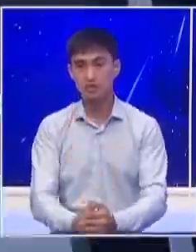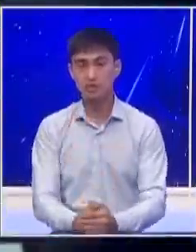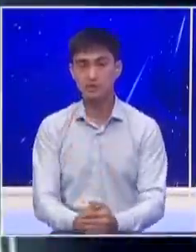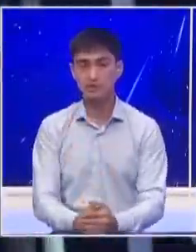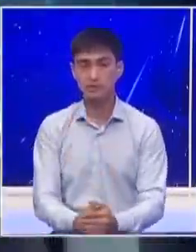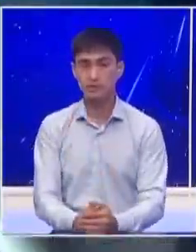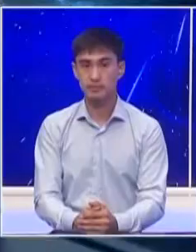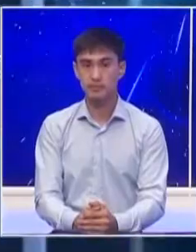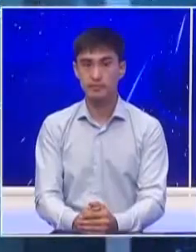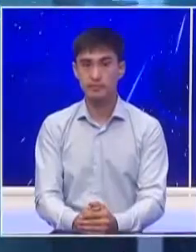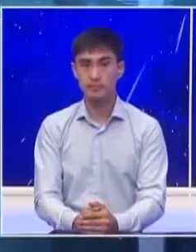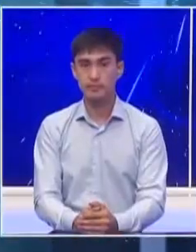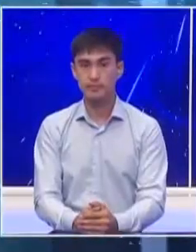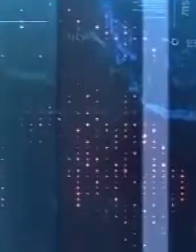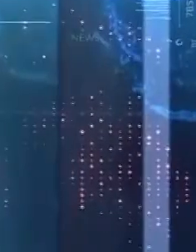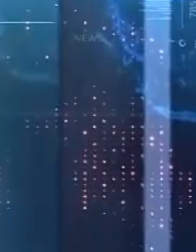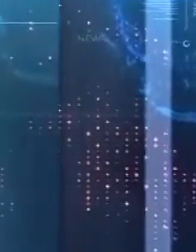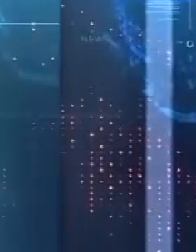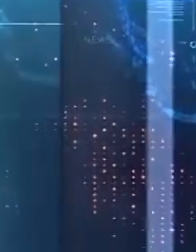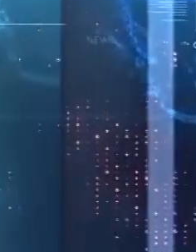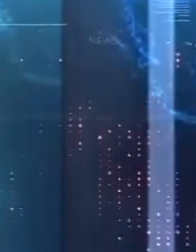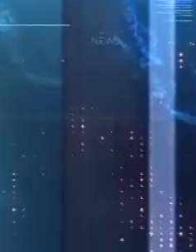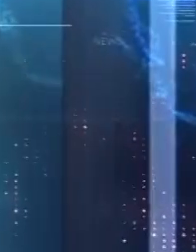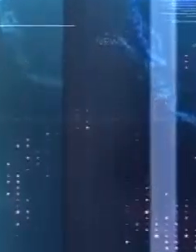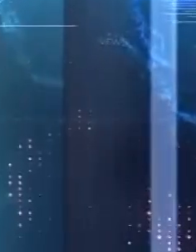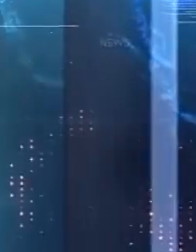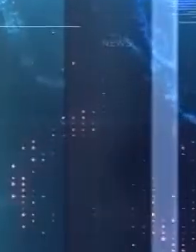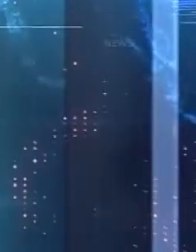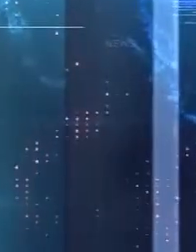Белова, Жейк Курманбаев, телеканал ЖТСУ.